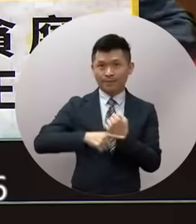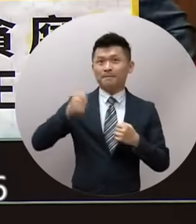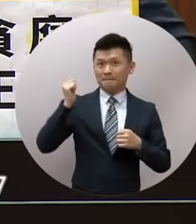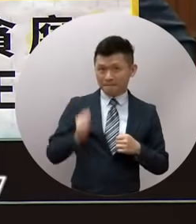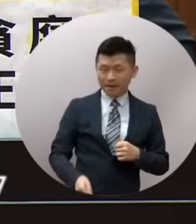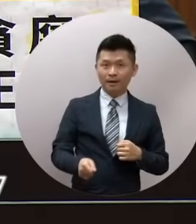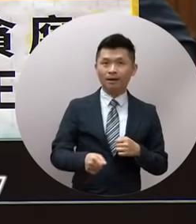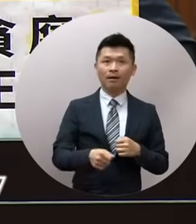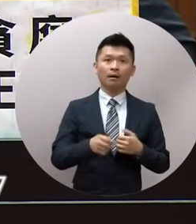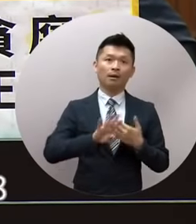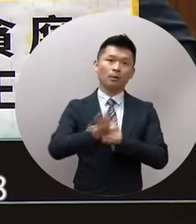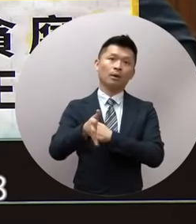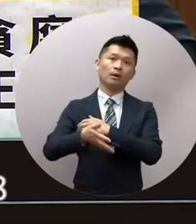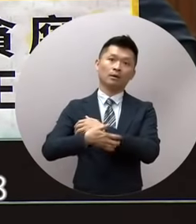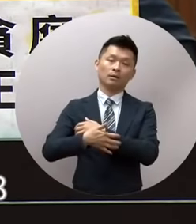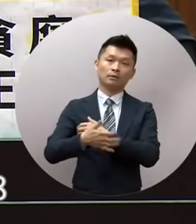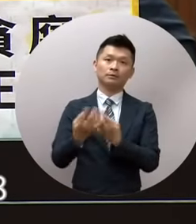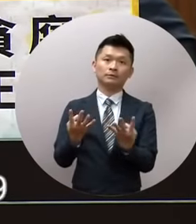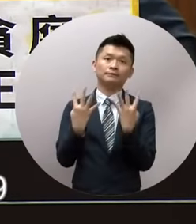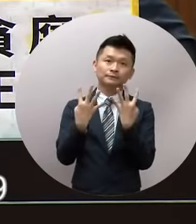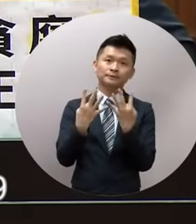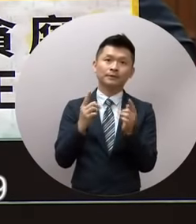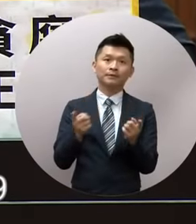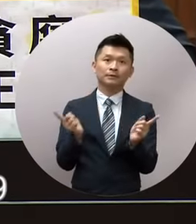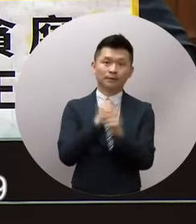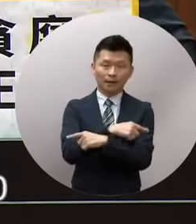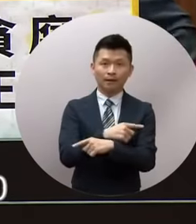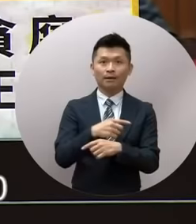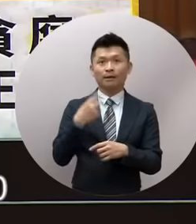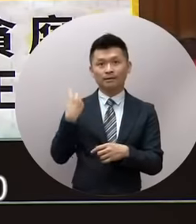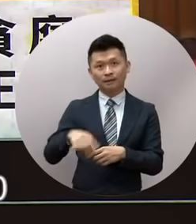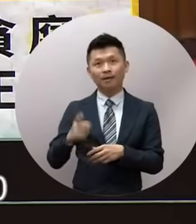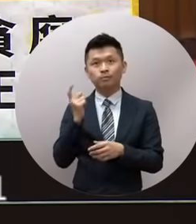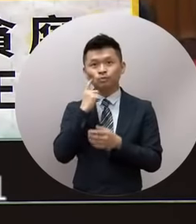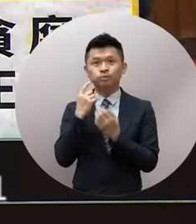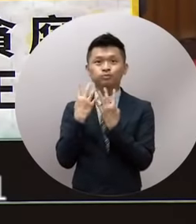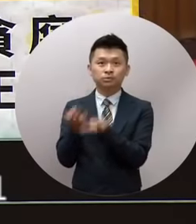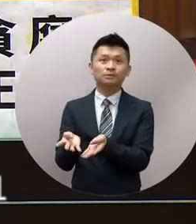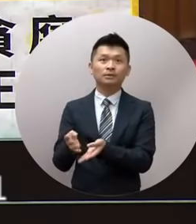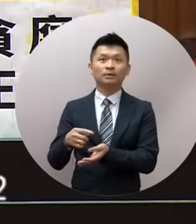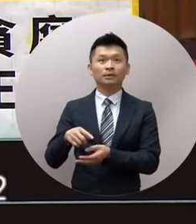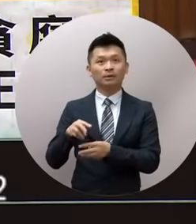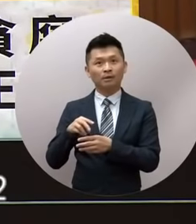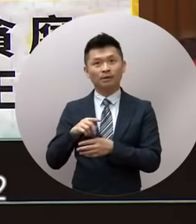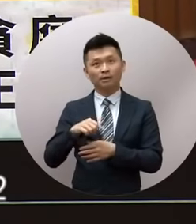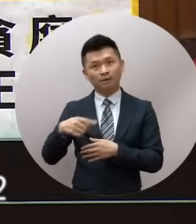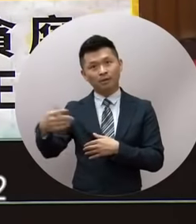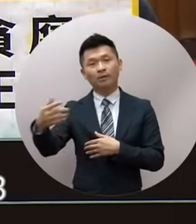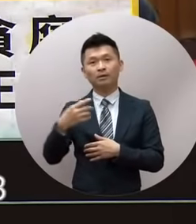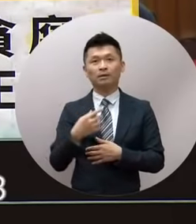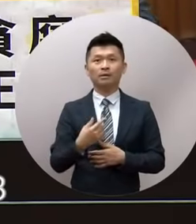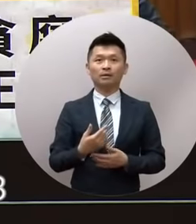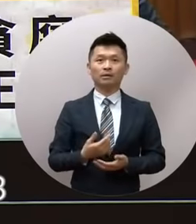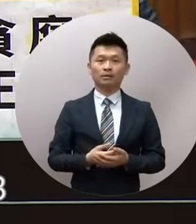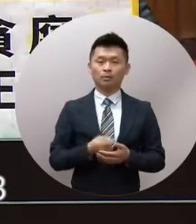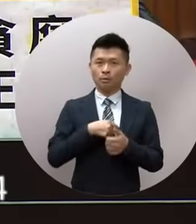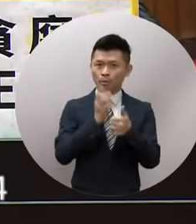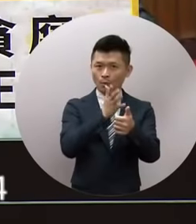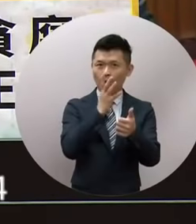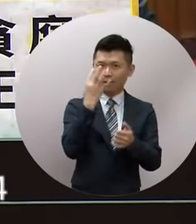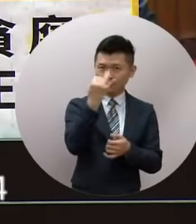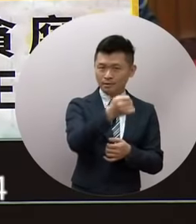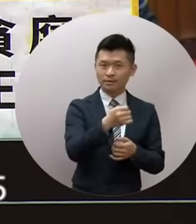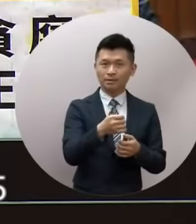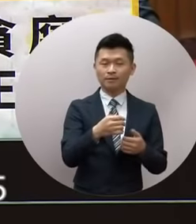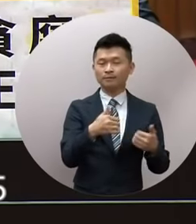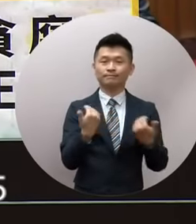然后又假释出去了。对，院长是不是说？至少因为我真正已经问过部长做一届啊，所以我今仔想要来